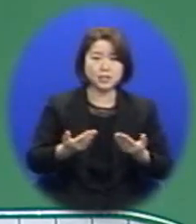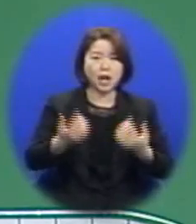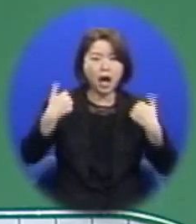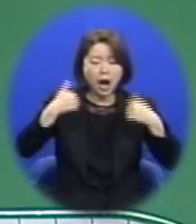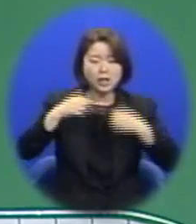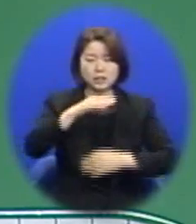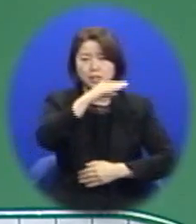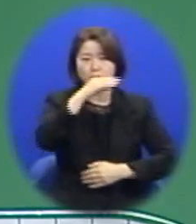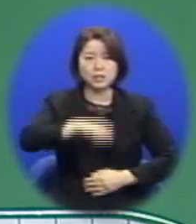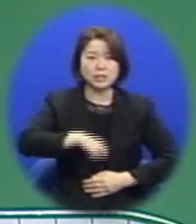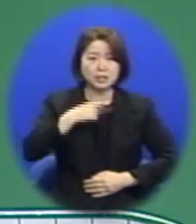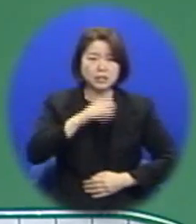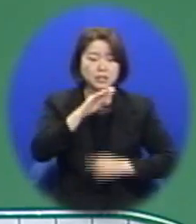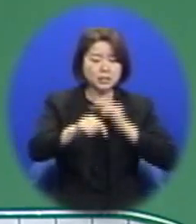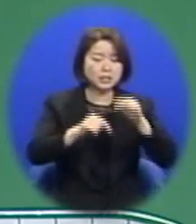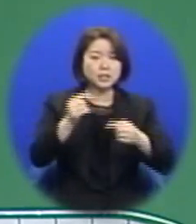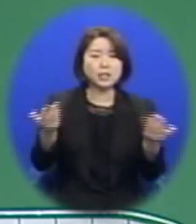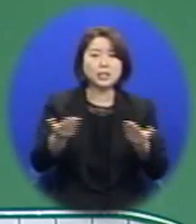이들은 복이 있다.